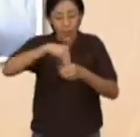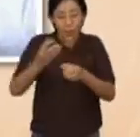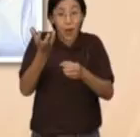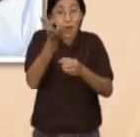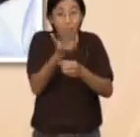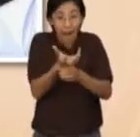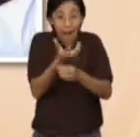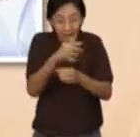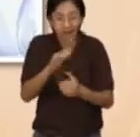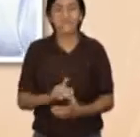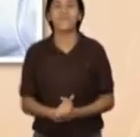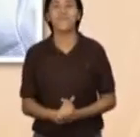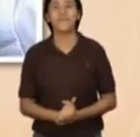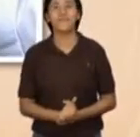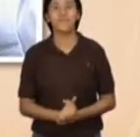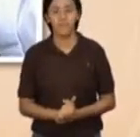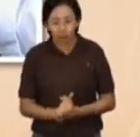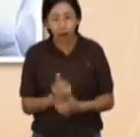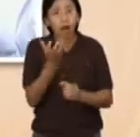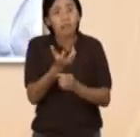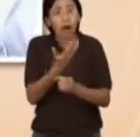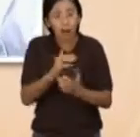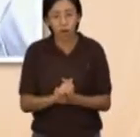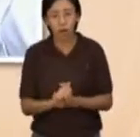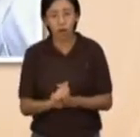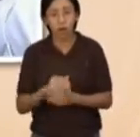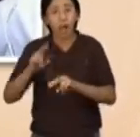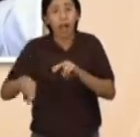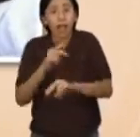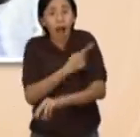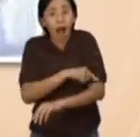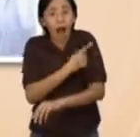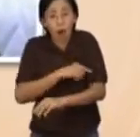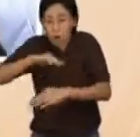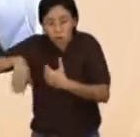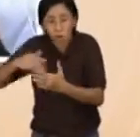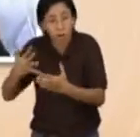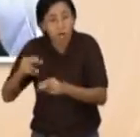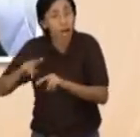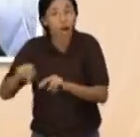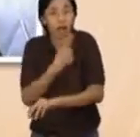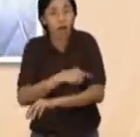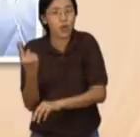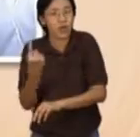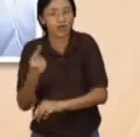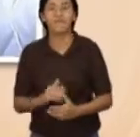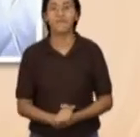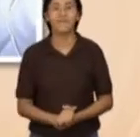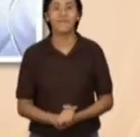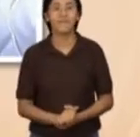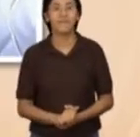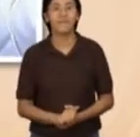เอา อย่างนี้เองเหรอคะ ไข่ เท่านี้เองเหรอคะ อัน นี้ไข่ขาวสดๆล้วนๆไม่ม ีส่วนผสมอื่นล้วนๆเลยฮะครับผม